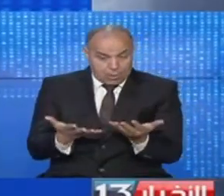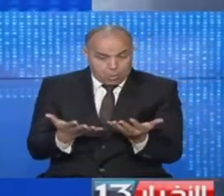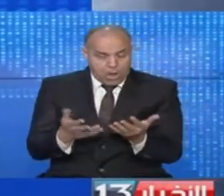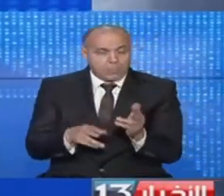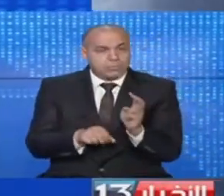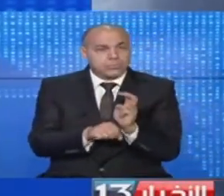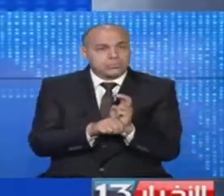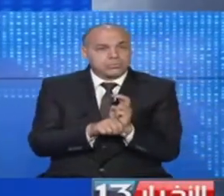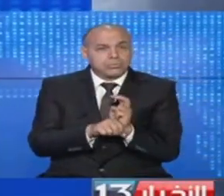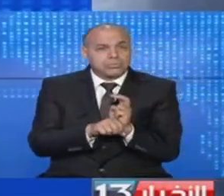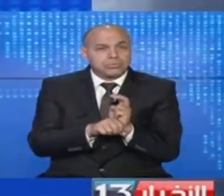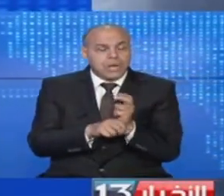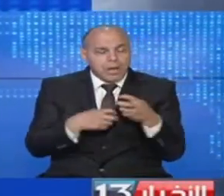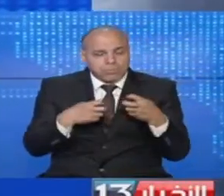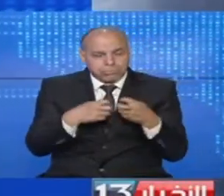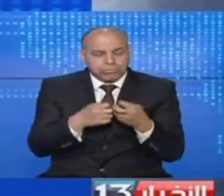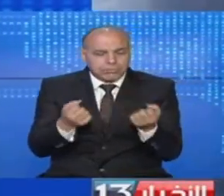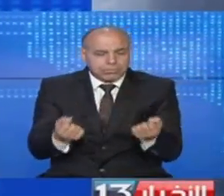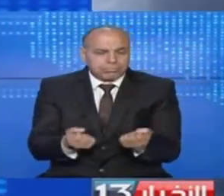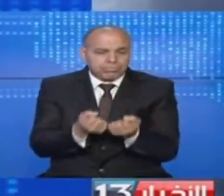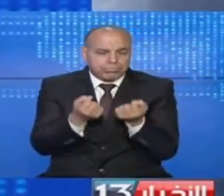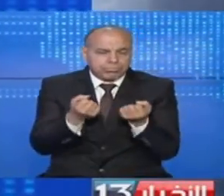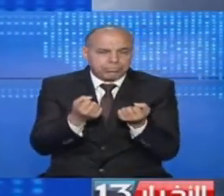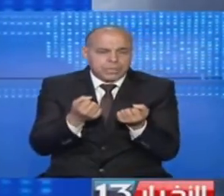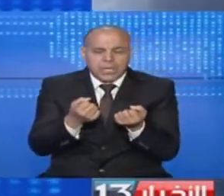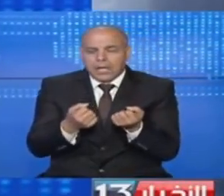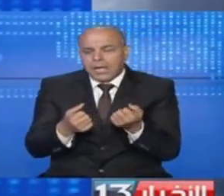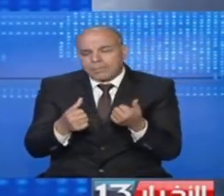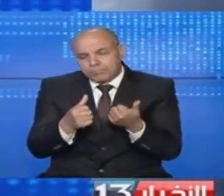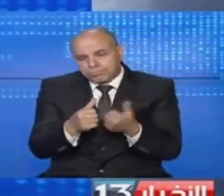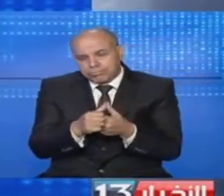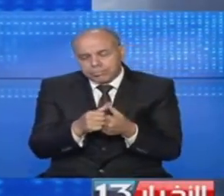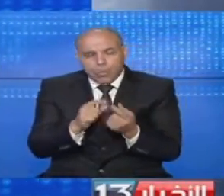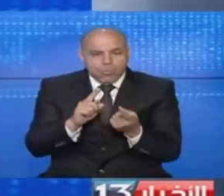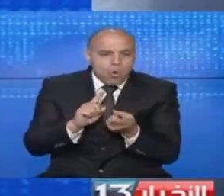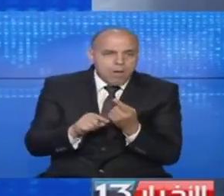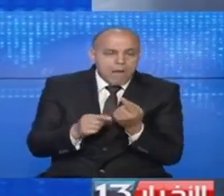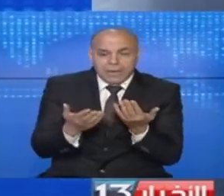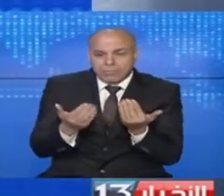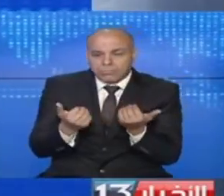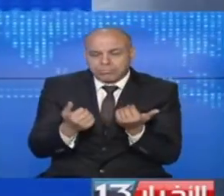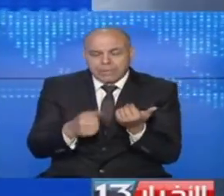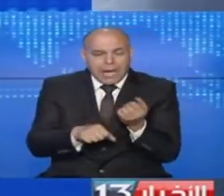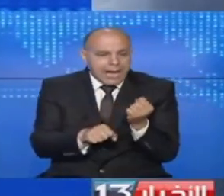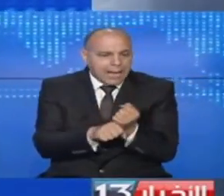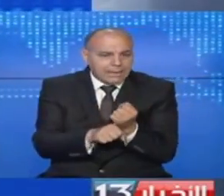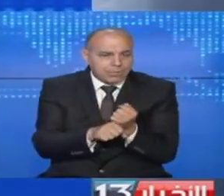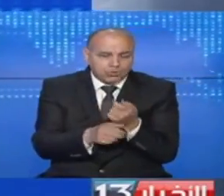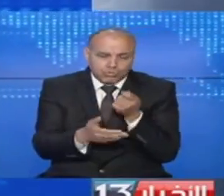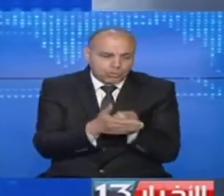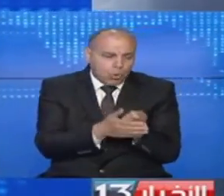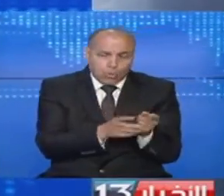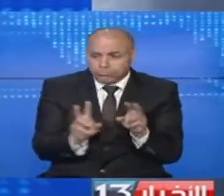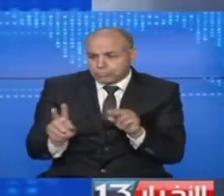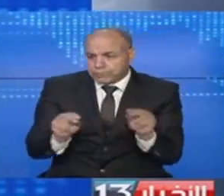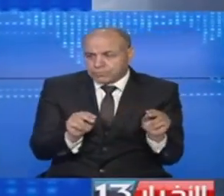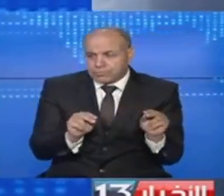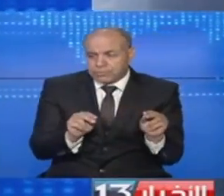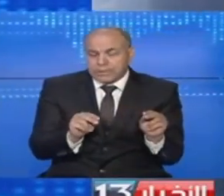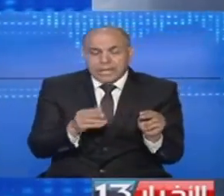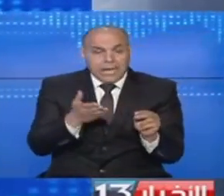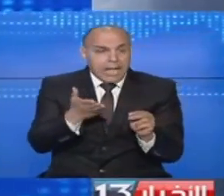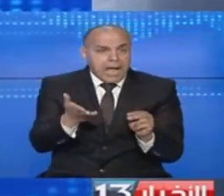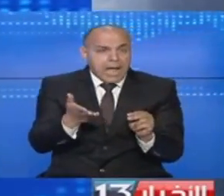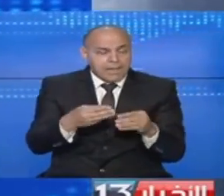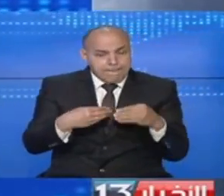تبقى المعارض والتظاهرات من بين المناسبات الهامة التي ينتظرها الحرفي والمستهلك على حد السواء، ففضلا